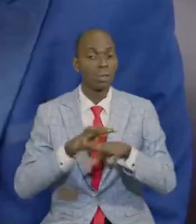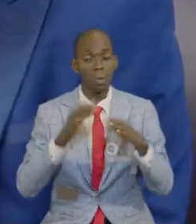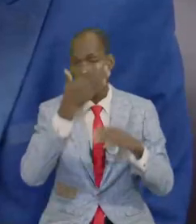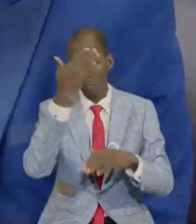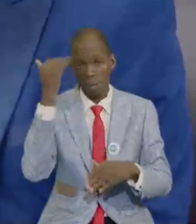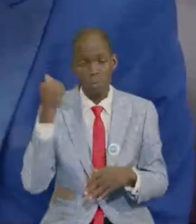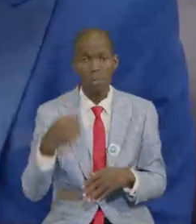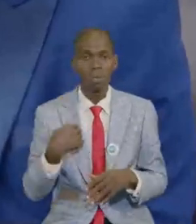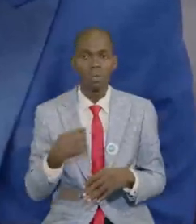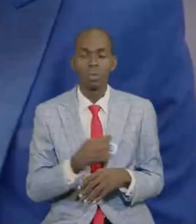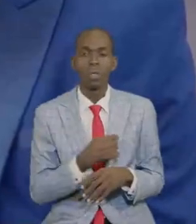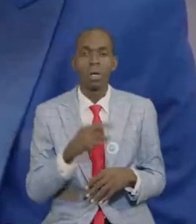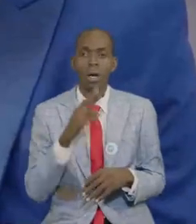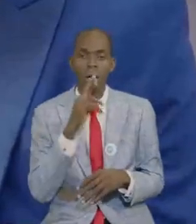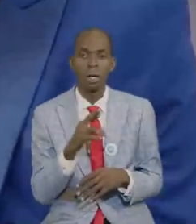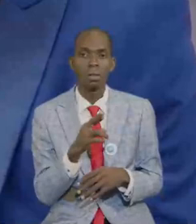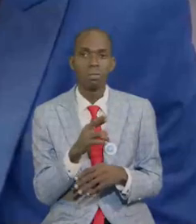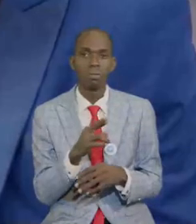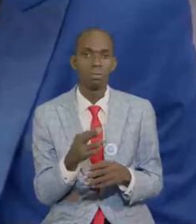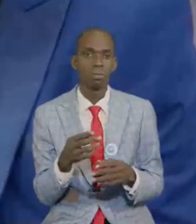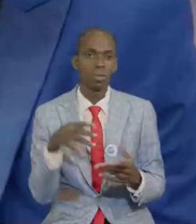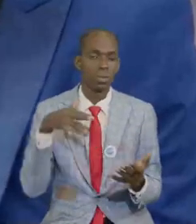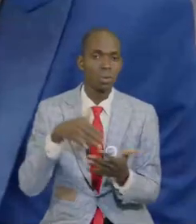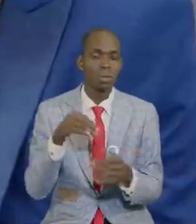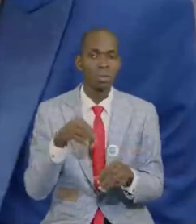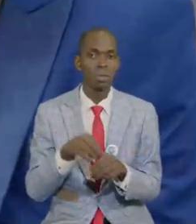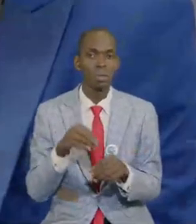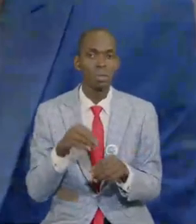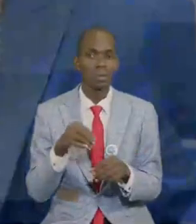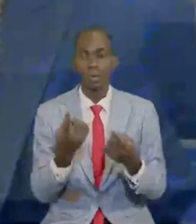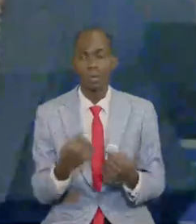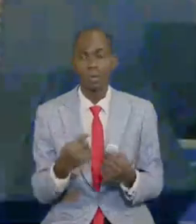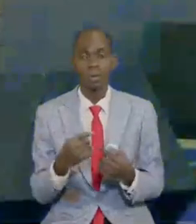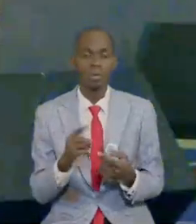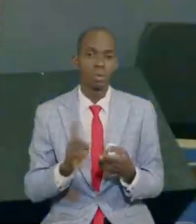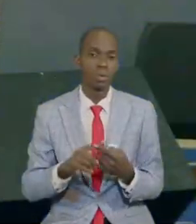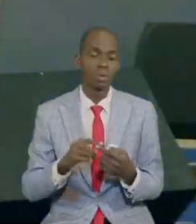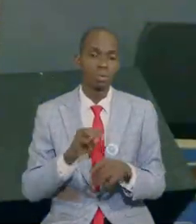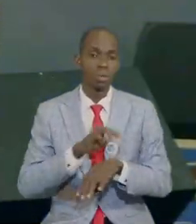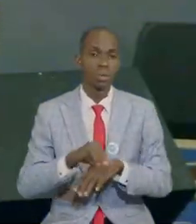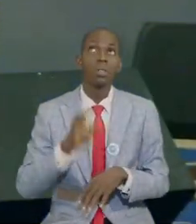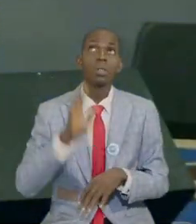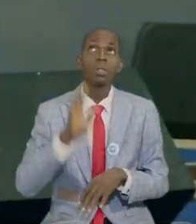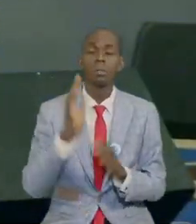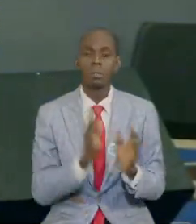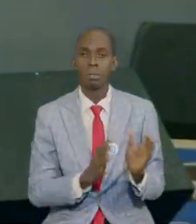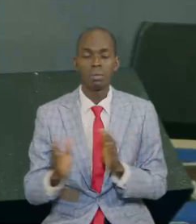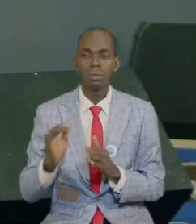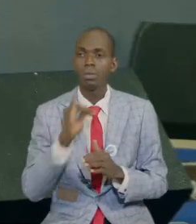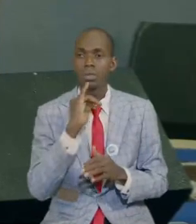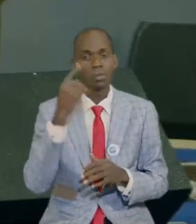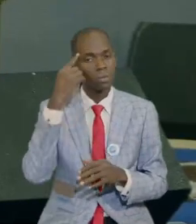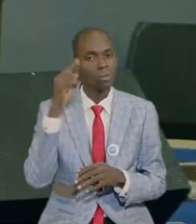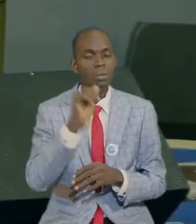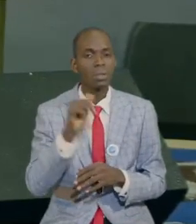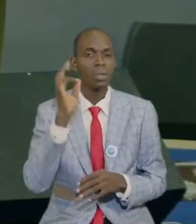called you into ministry. N'oubliez pas qu'il vous a appelé dans le ministère. Don't forget his plan, his purpose is for a fruitful ministry. N'oubliez pas